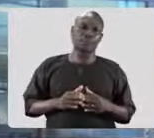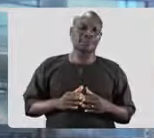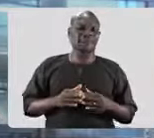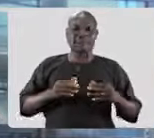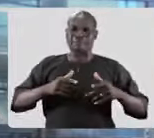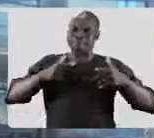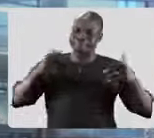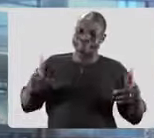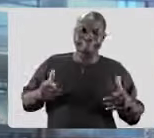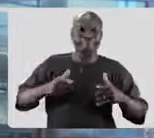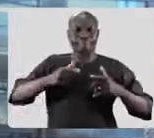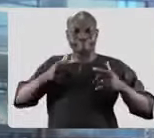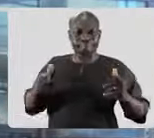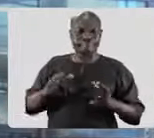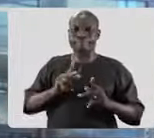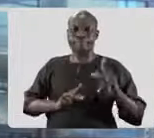prominent people